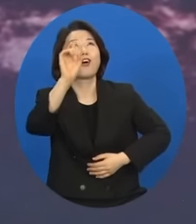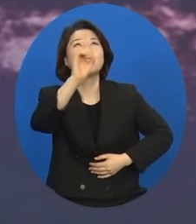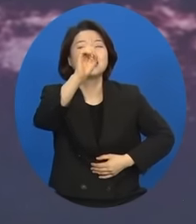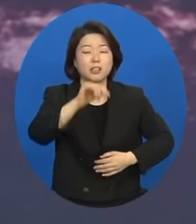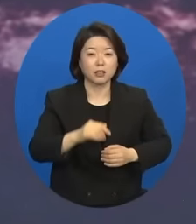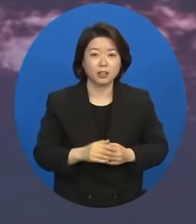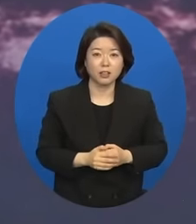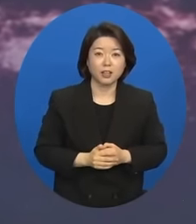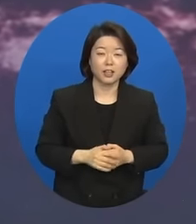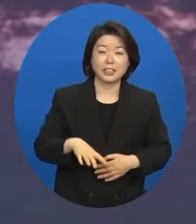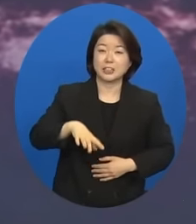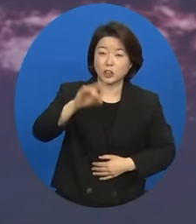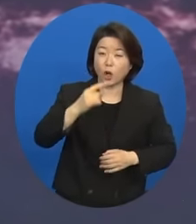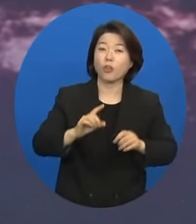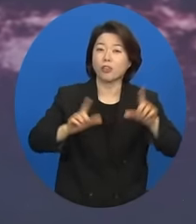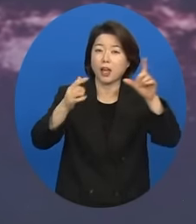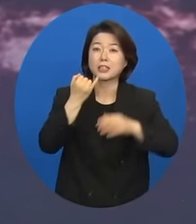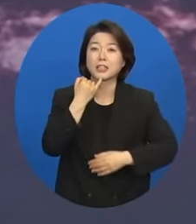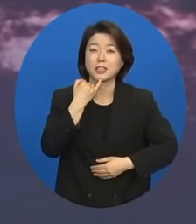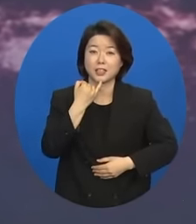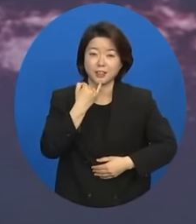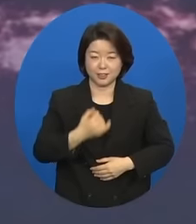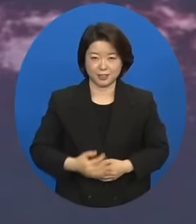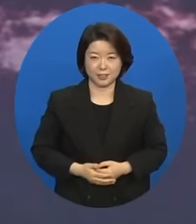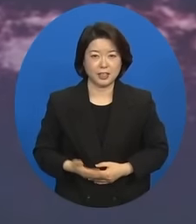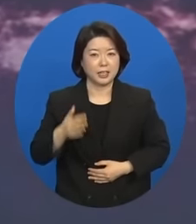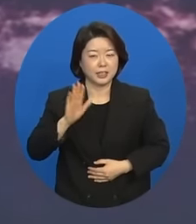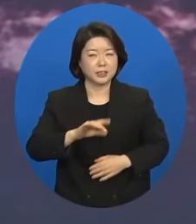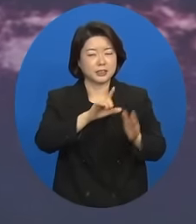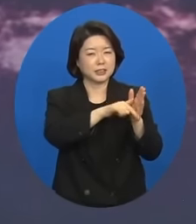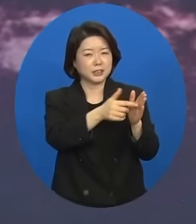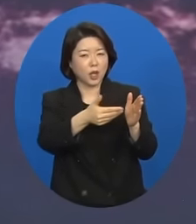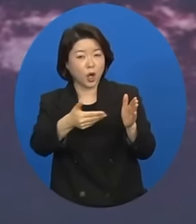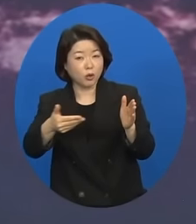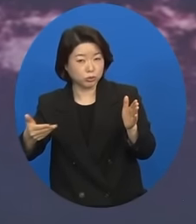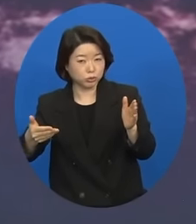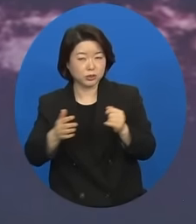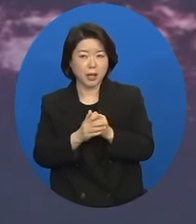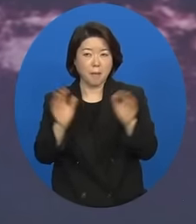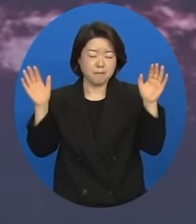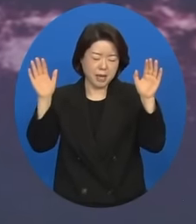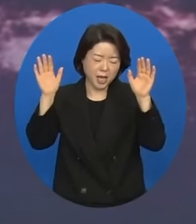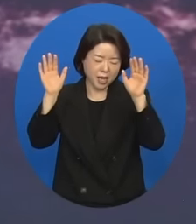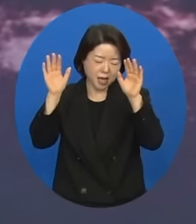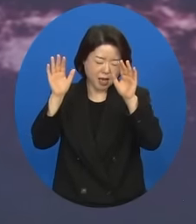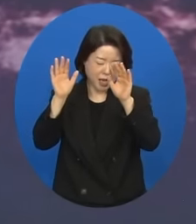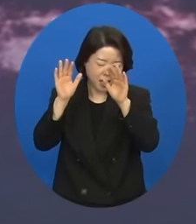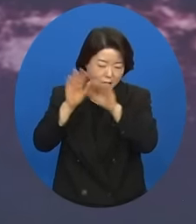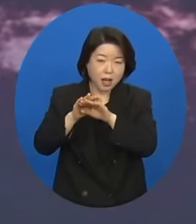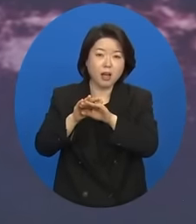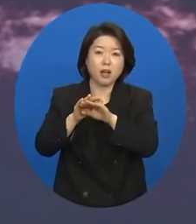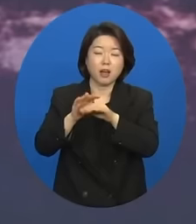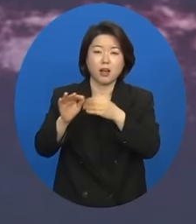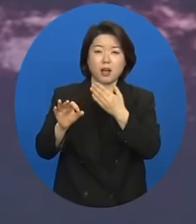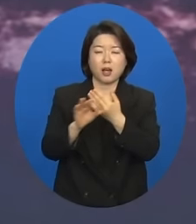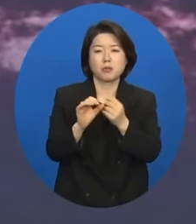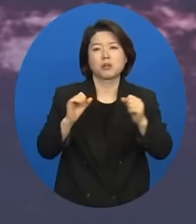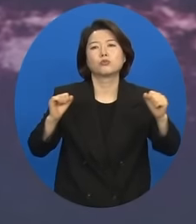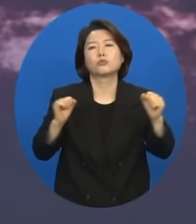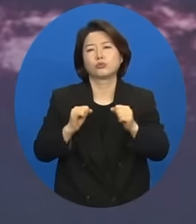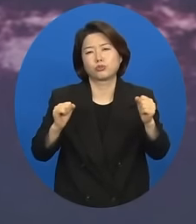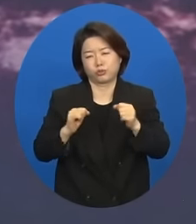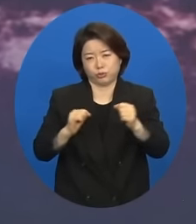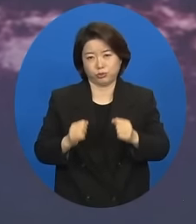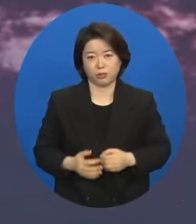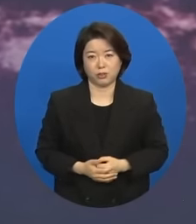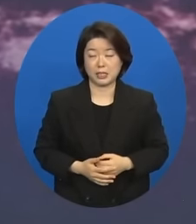한단 말이죠 처음에는 그런데이 이제 시간이 가면 갈수록 밤이 되니까여 추운 거예요 추요 여러분이